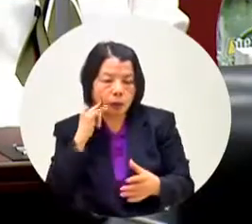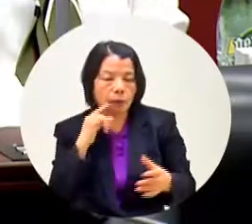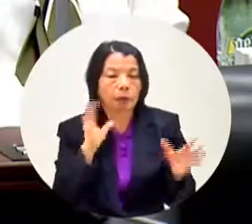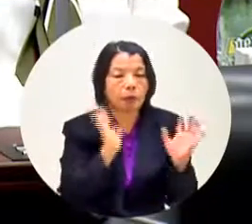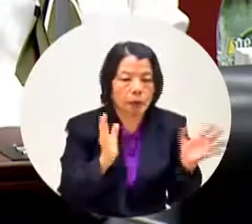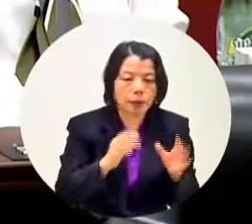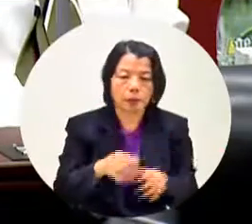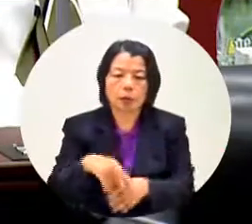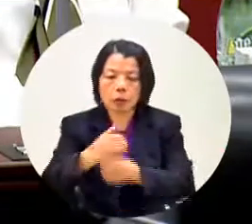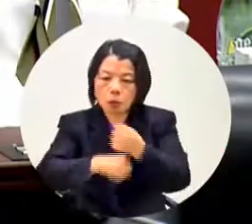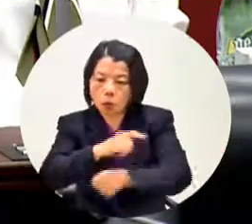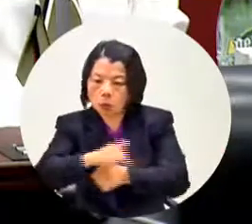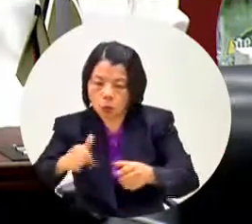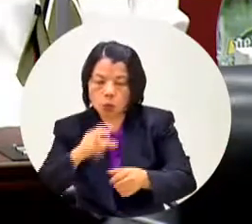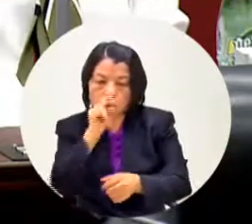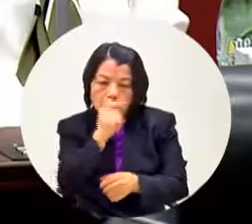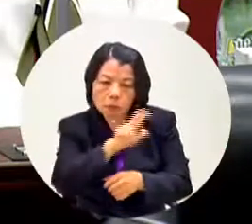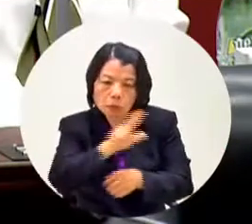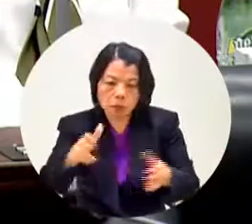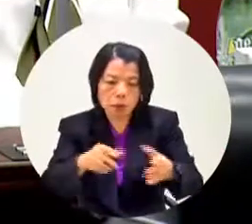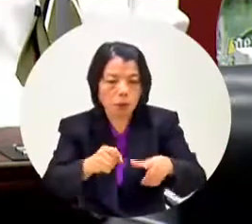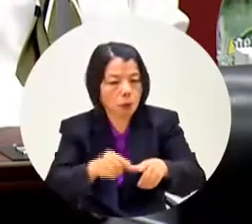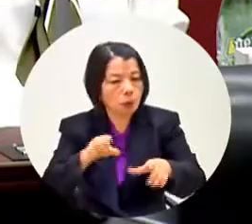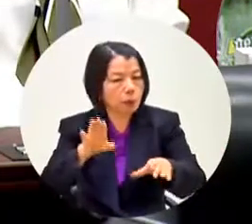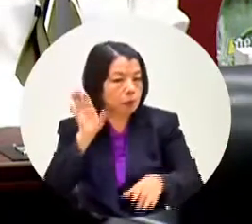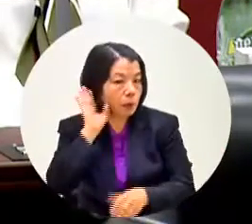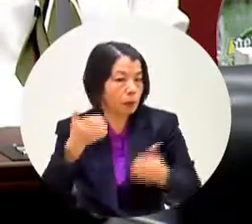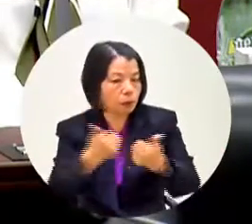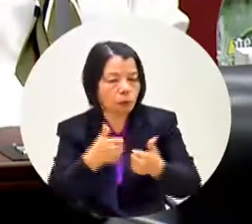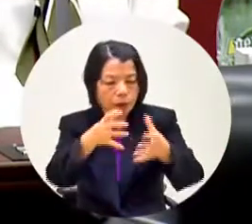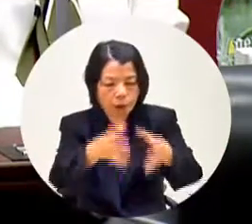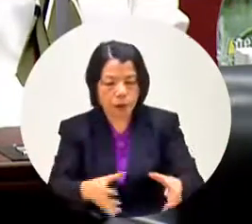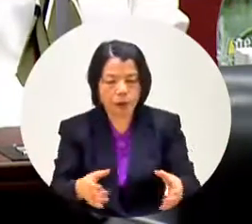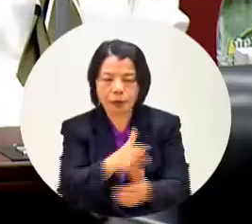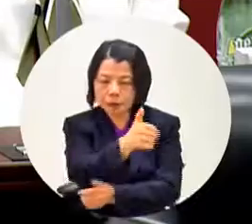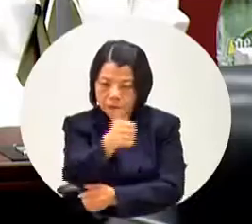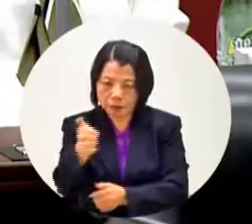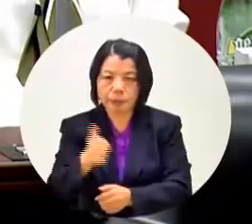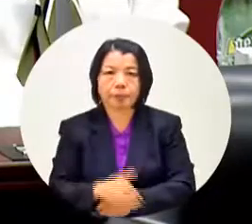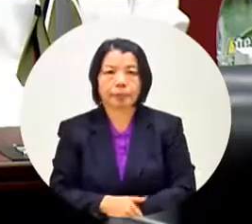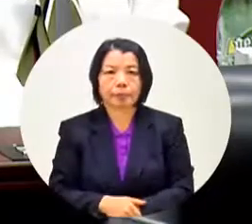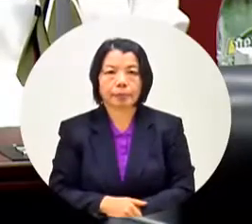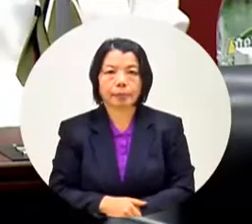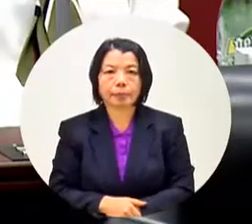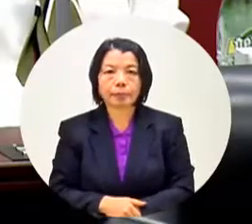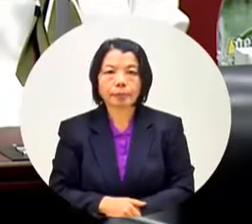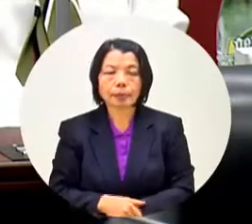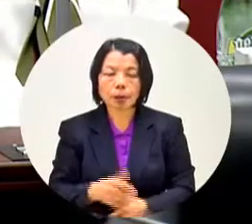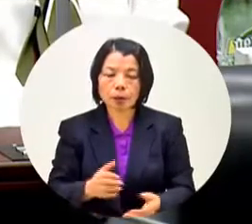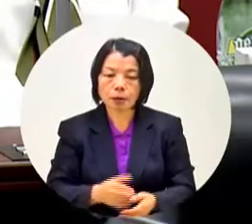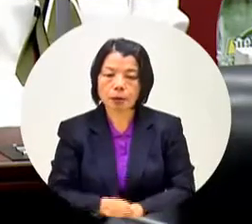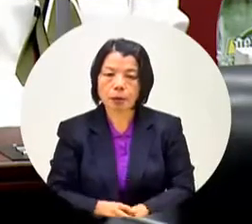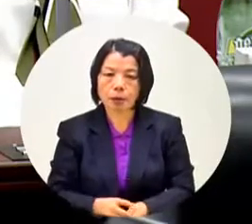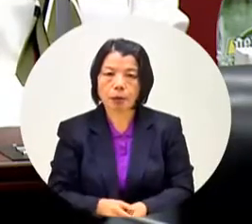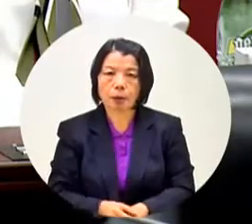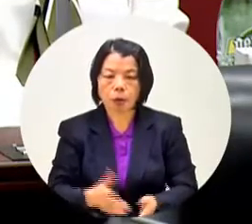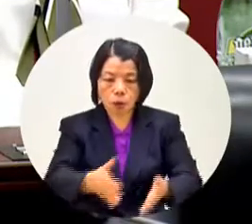候，造成我们一些居民啊或者一些孩童的恐慌。所以本席在这边强烈好、哦、这边感谢